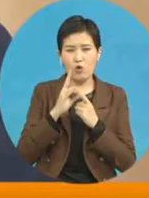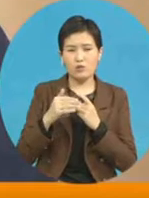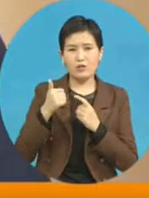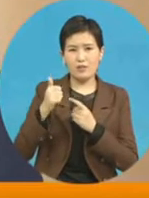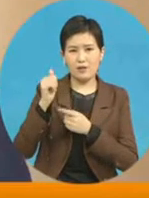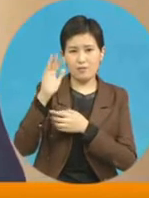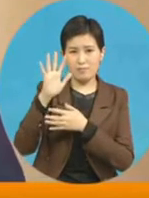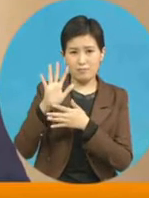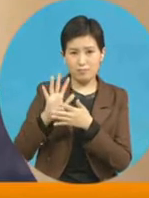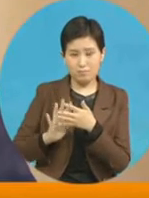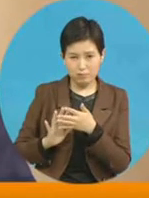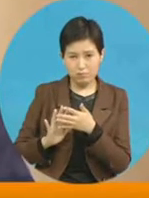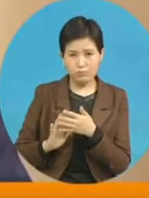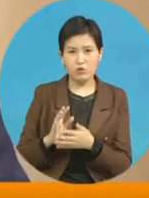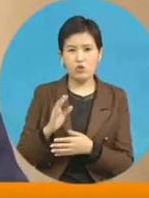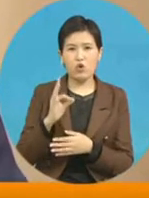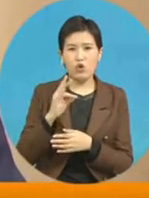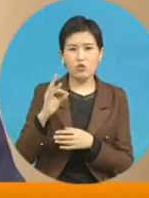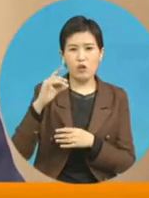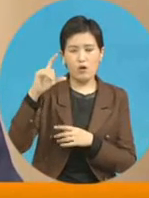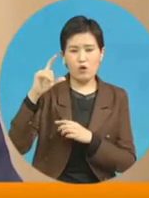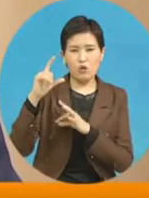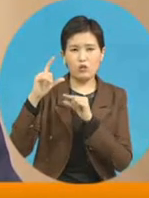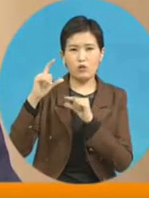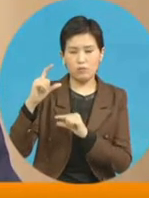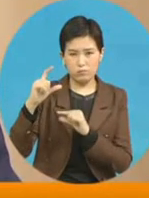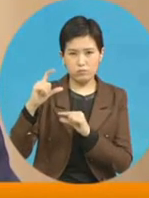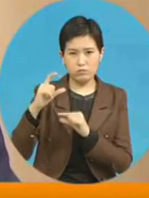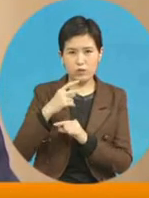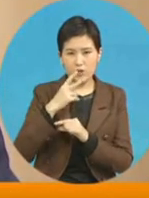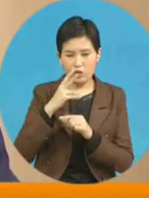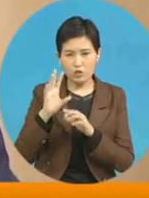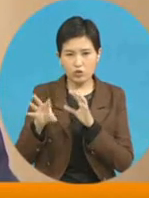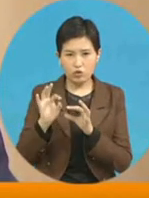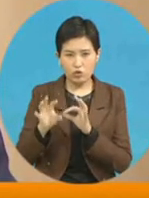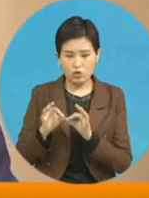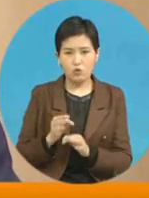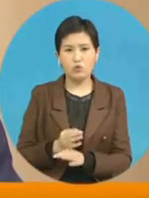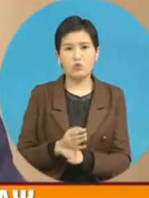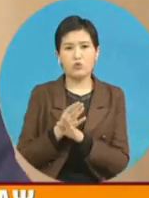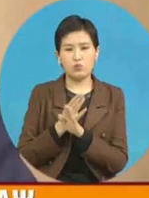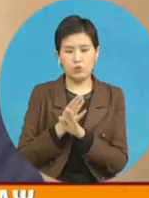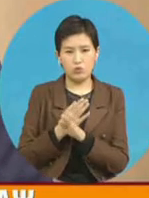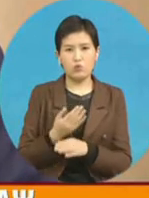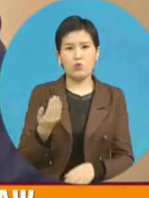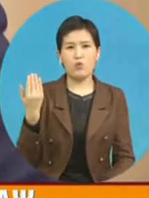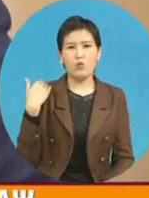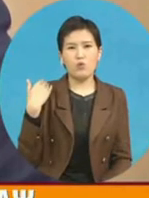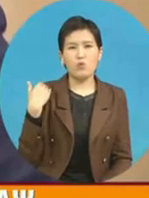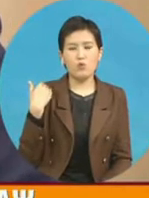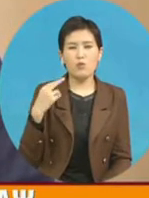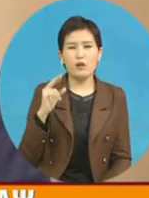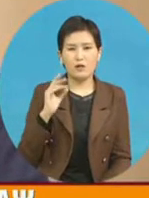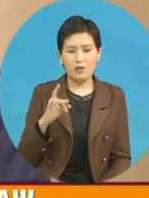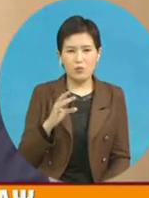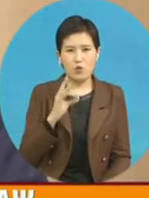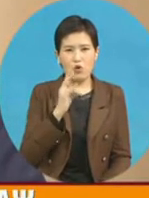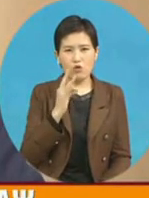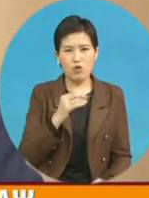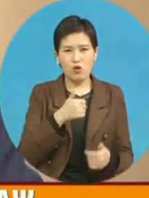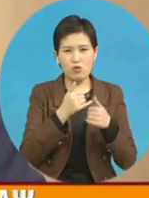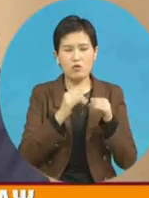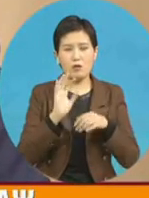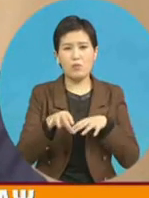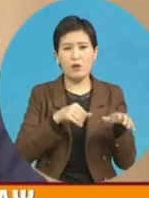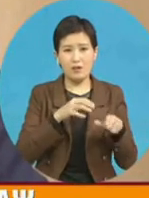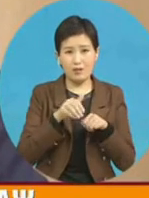бас хамгийн бага оноо авсан нэр дэвшчиг шүүгч одоо сонгож шалгуулж байна гэдэг одоо гомдол урд өмнөл байнга гардаг байсан.